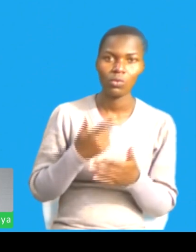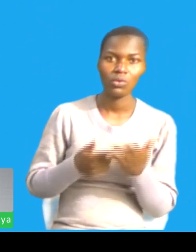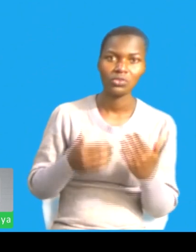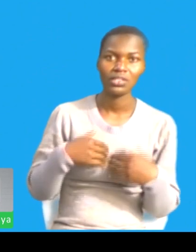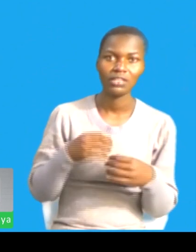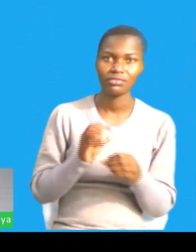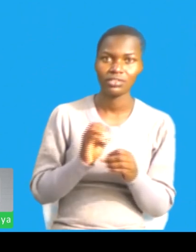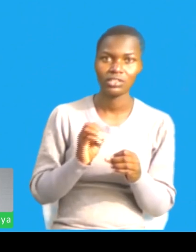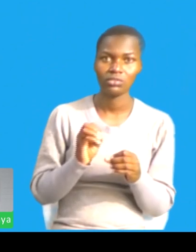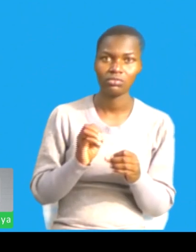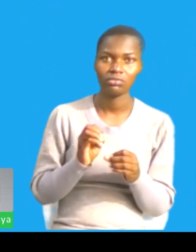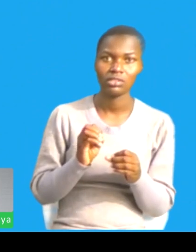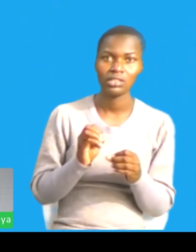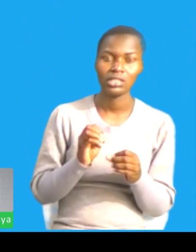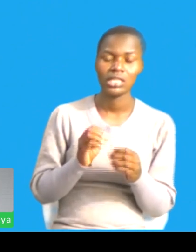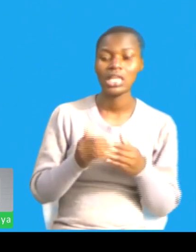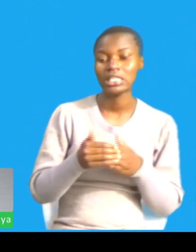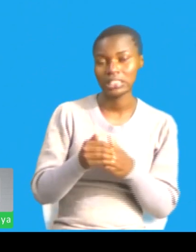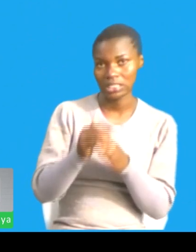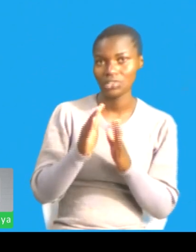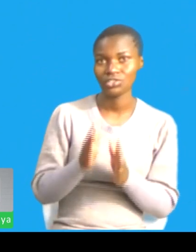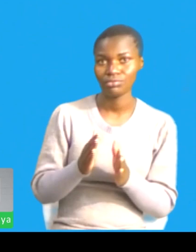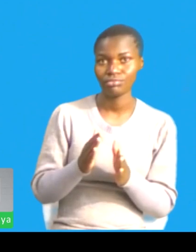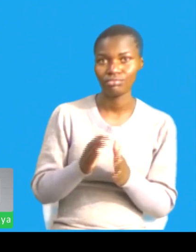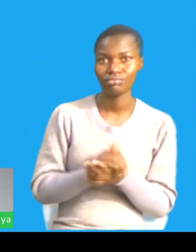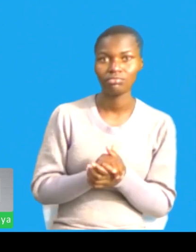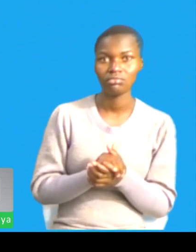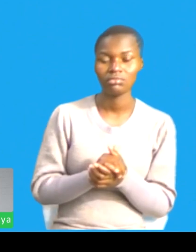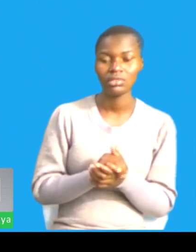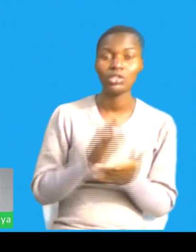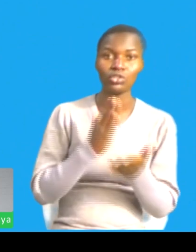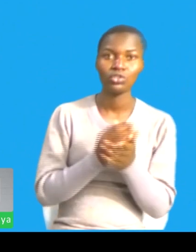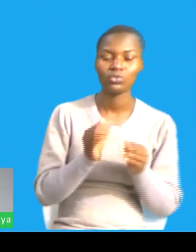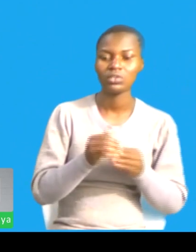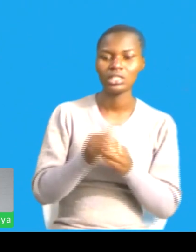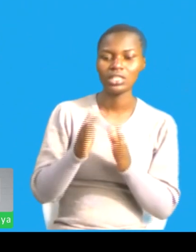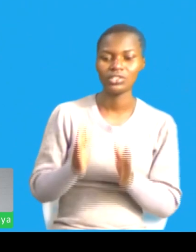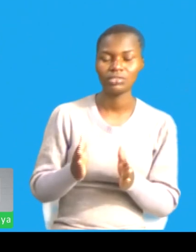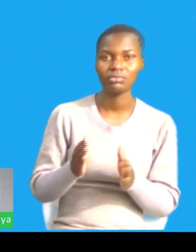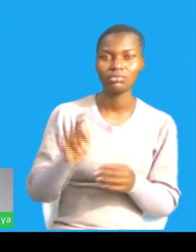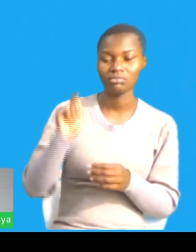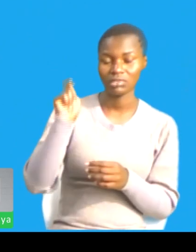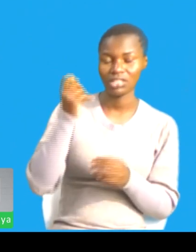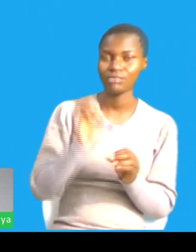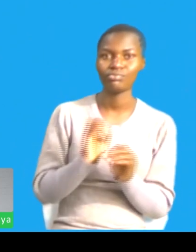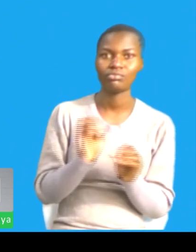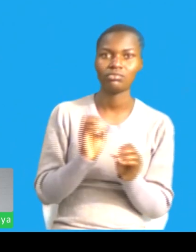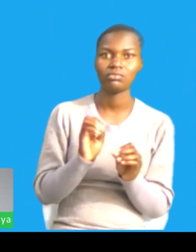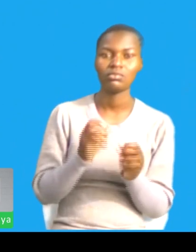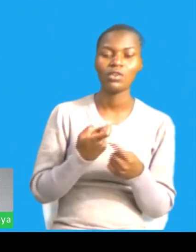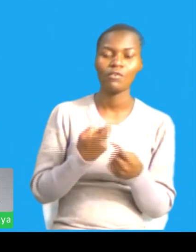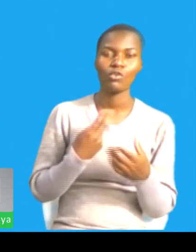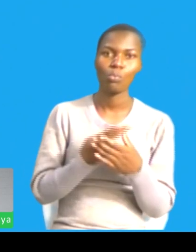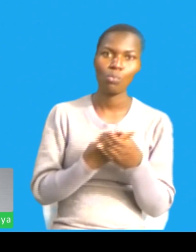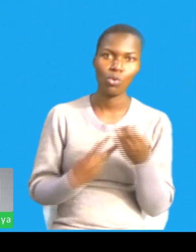this sitting scenario is leadership, Jonah. We lack real leadership in this country from both sides. All right. From both